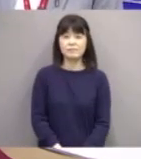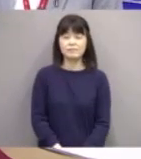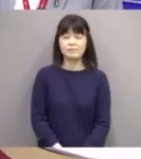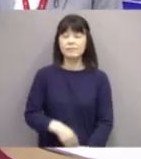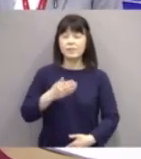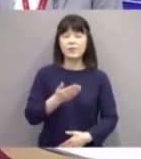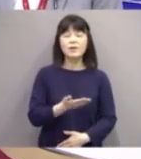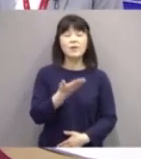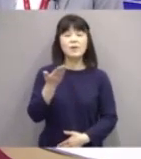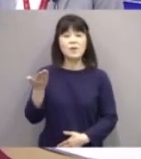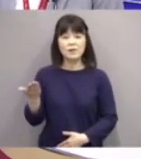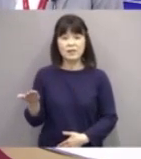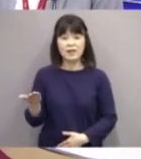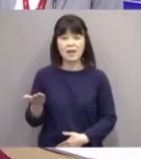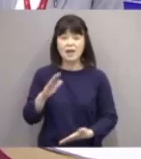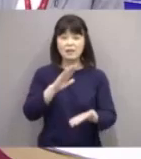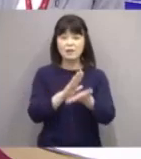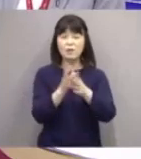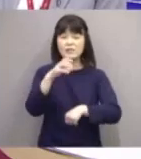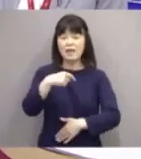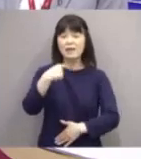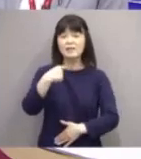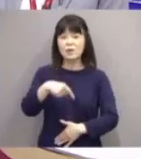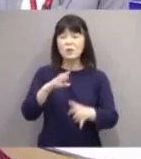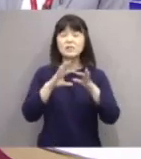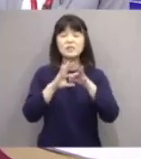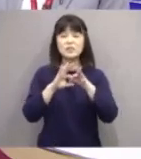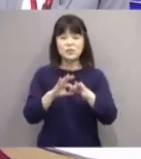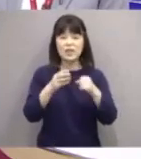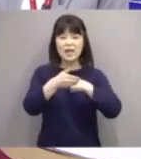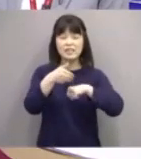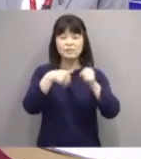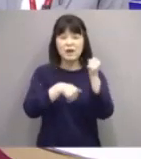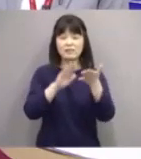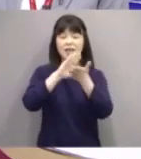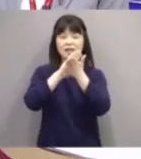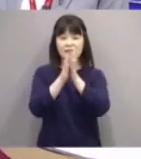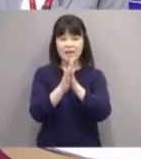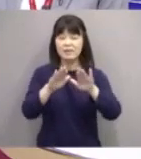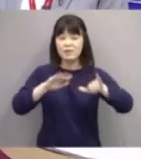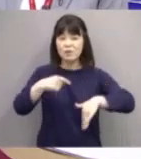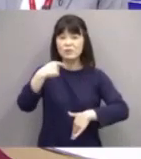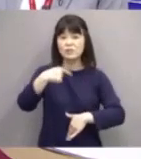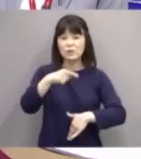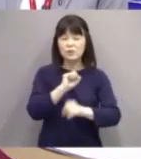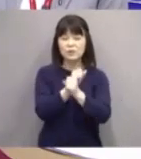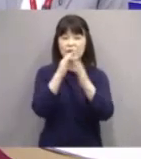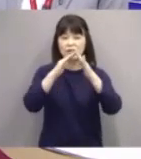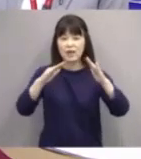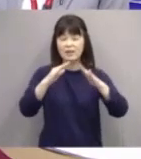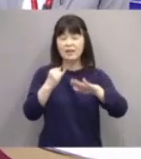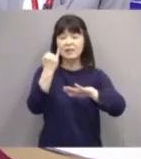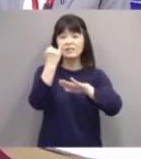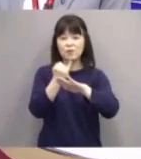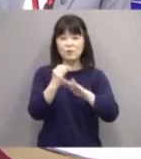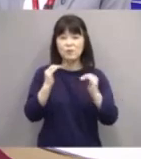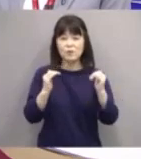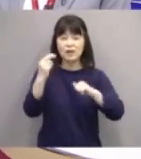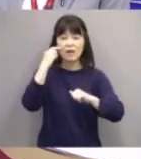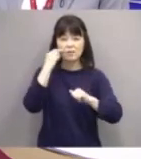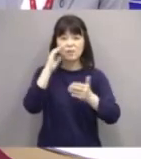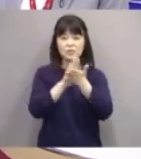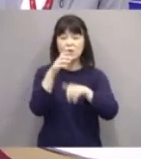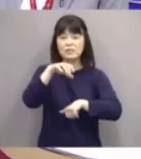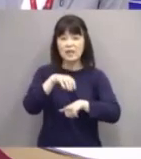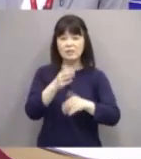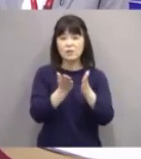さあ、それではここで幼稚園教育について島根県幼稚園教育研究会会長の高松幼稚園の岸